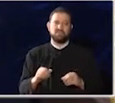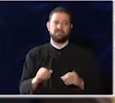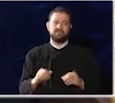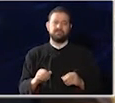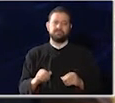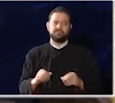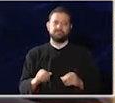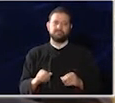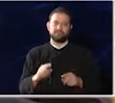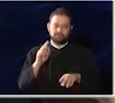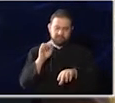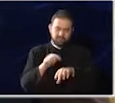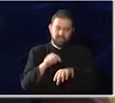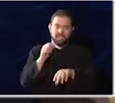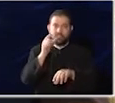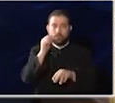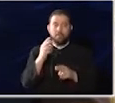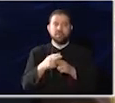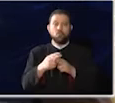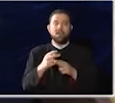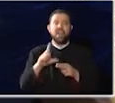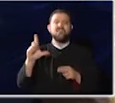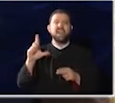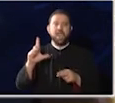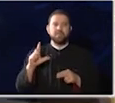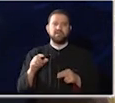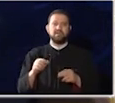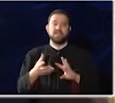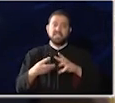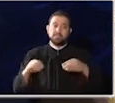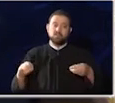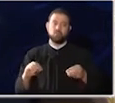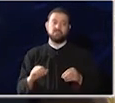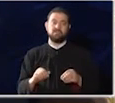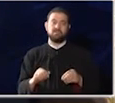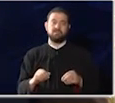vindecat, a atins leproși, i-a vindecat.